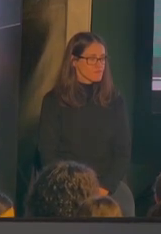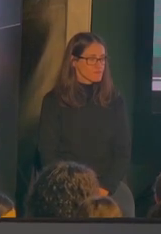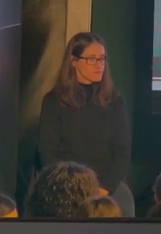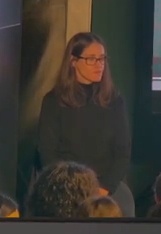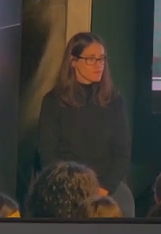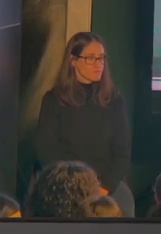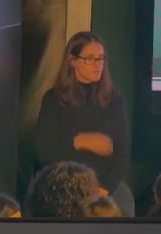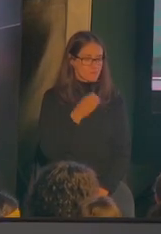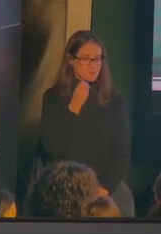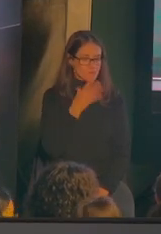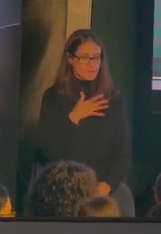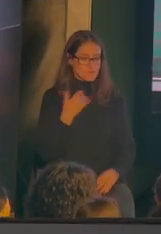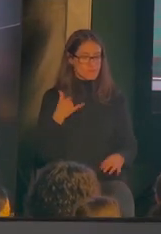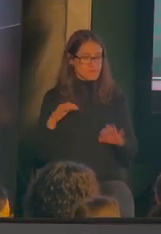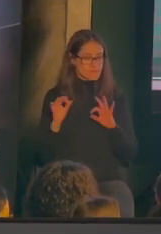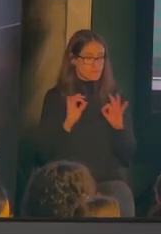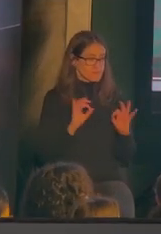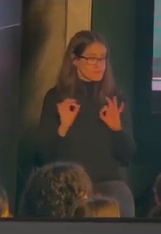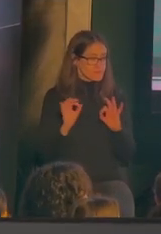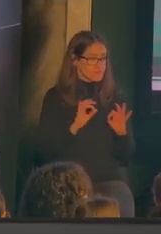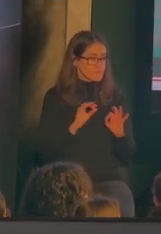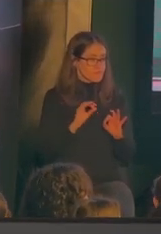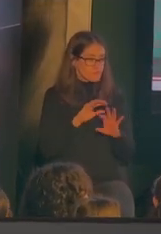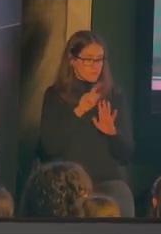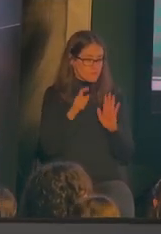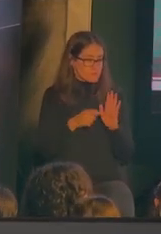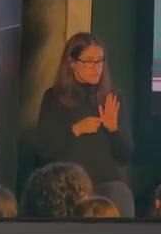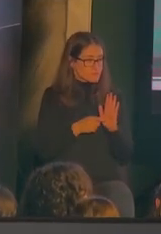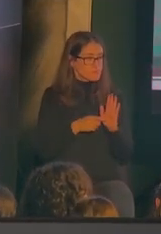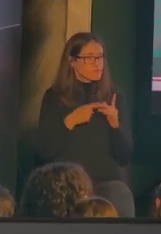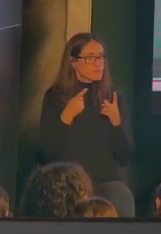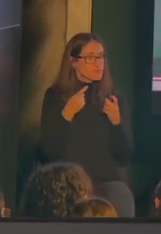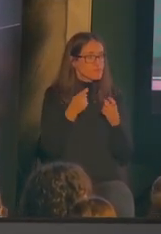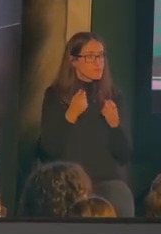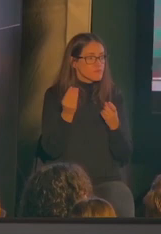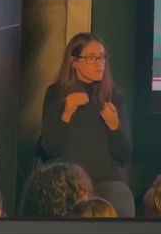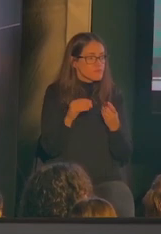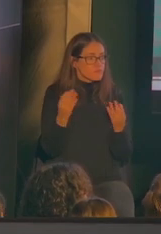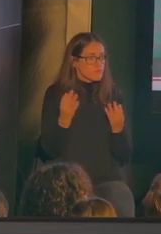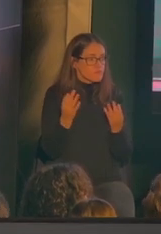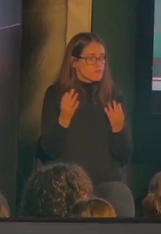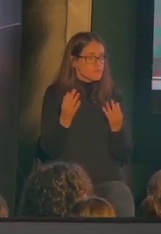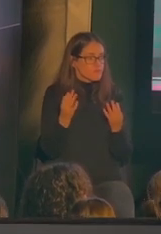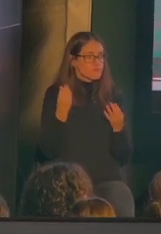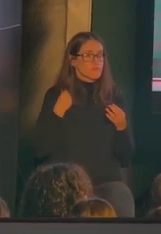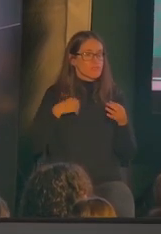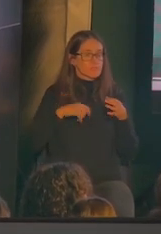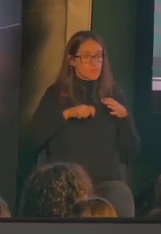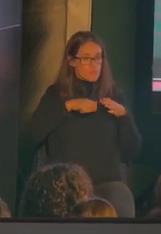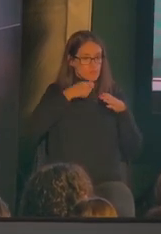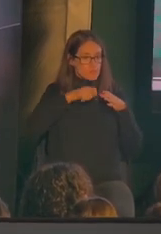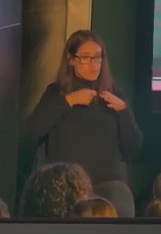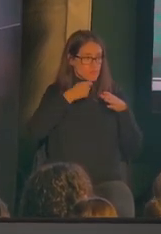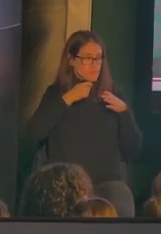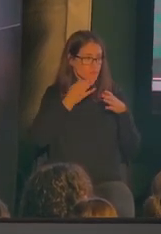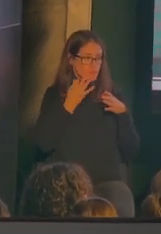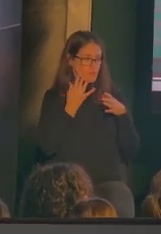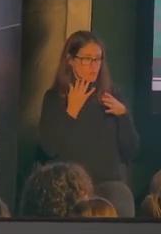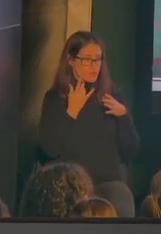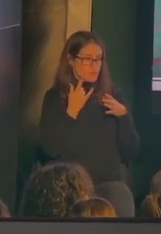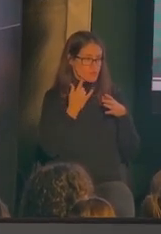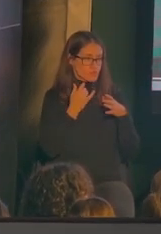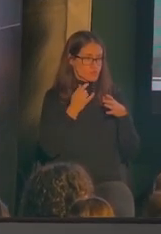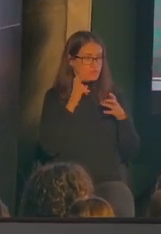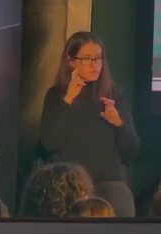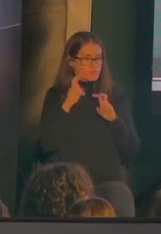Genial, doncs tindríem pràcticament tot i ara faltaria el que és la mousse. Vale? Ara anem per la part